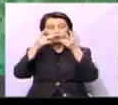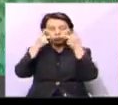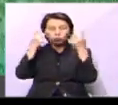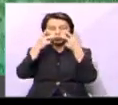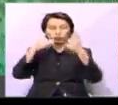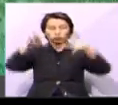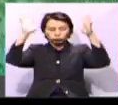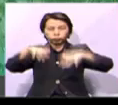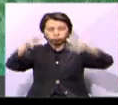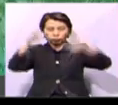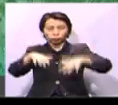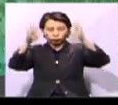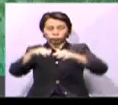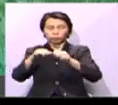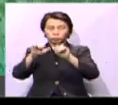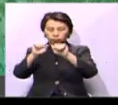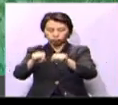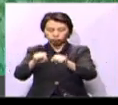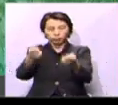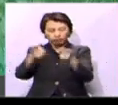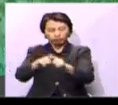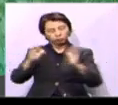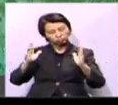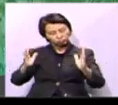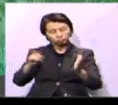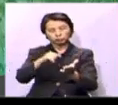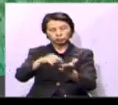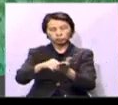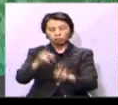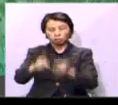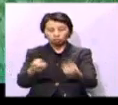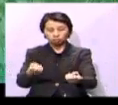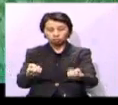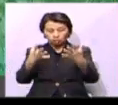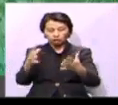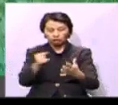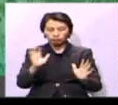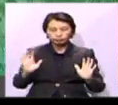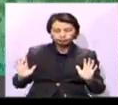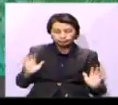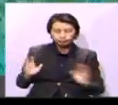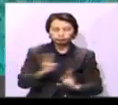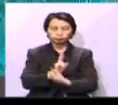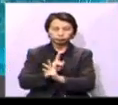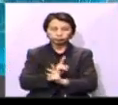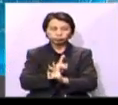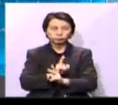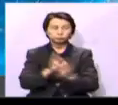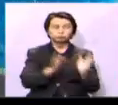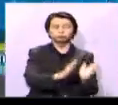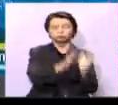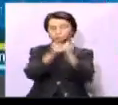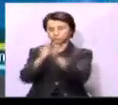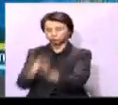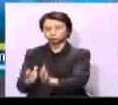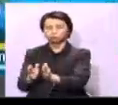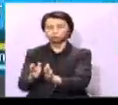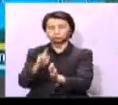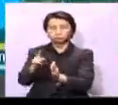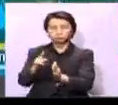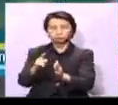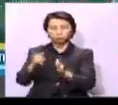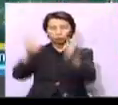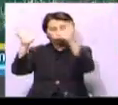hujan lebat dijangka boleh berlaku dalam tempoh ini. Orang ramai diminta untuk mengambil langkah berjaga-jaga. Seterusnya kita balik ke paparan